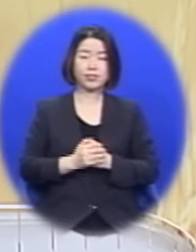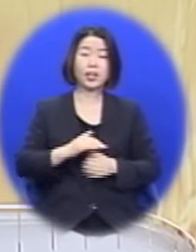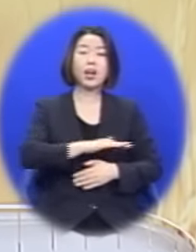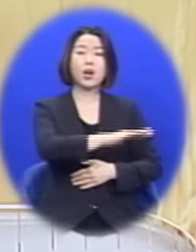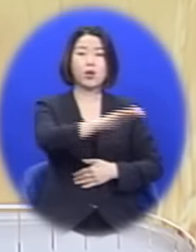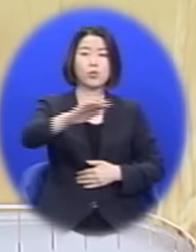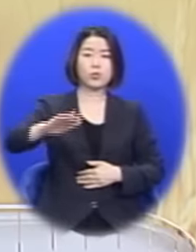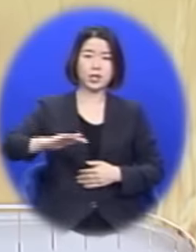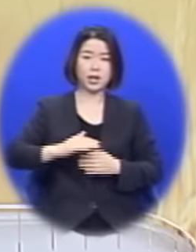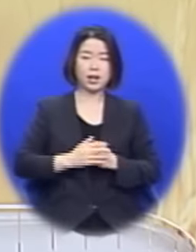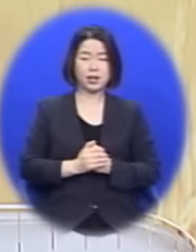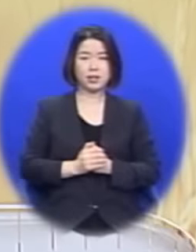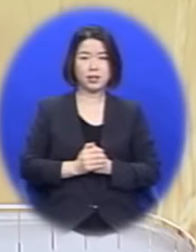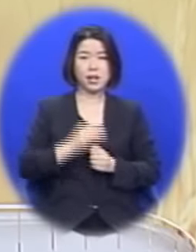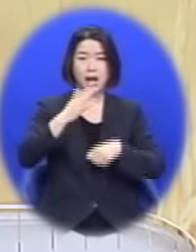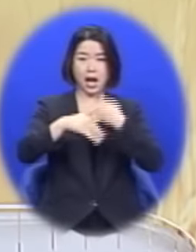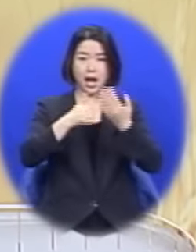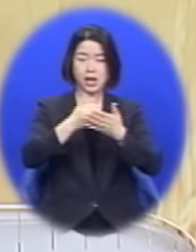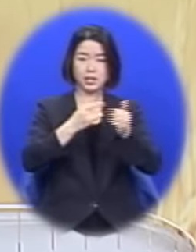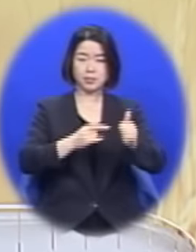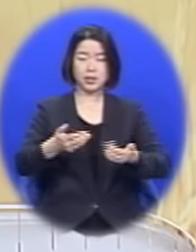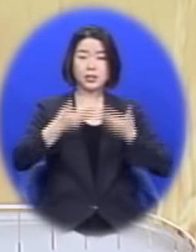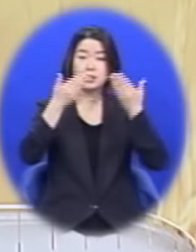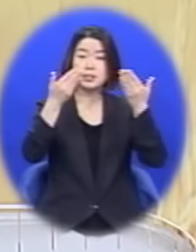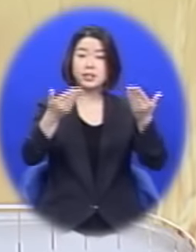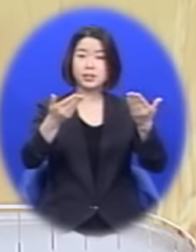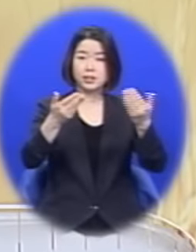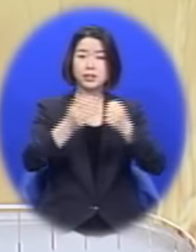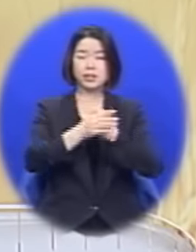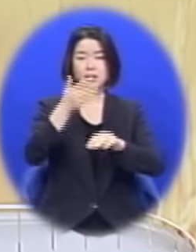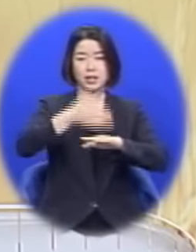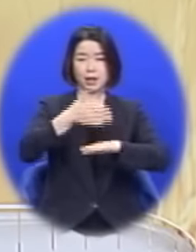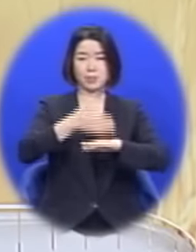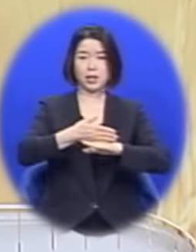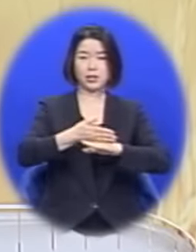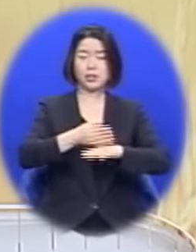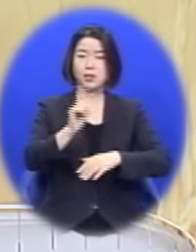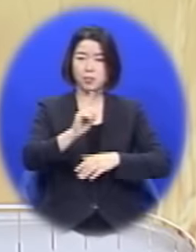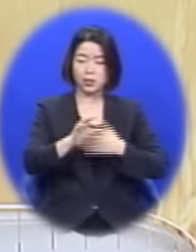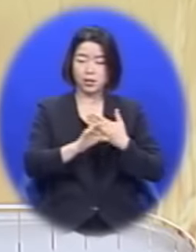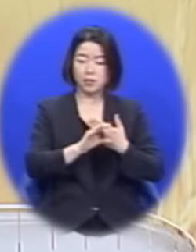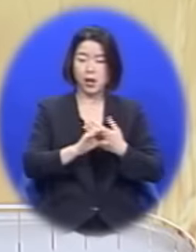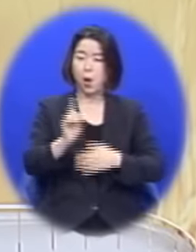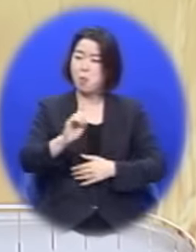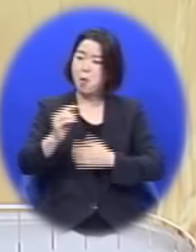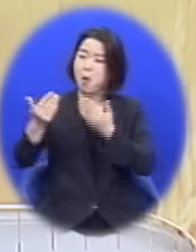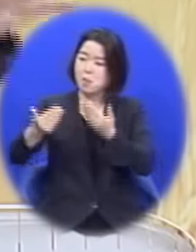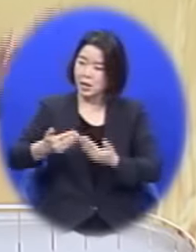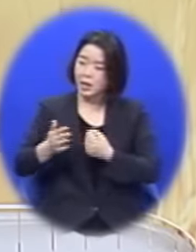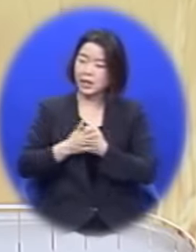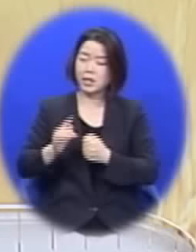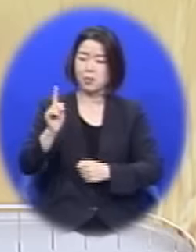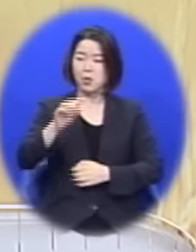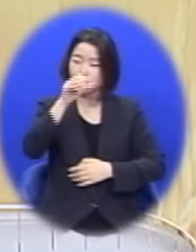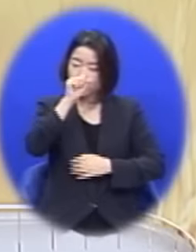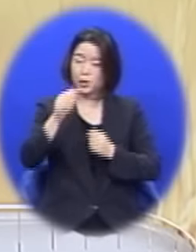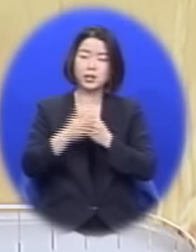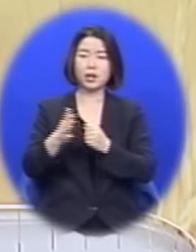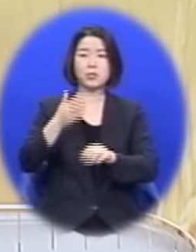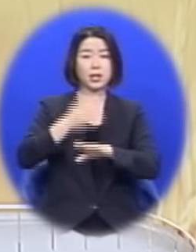우리가 하나님께 드리는 감사는 뭘 더 받았기 때문에, 뭘 더 좋기 때문에 하는 거